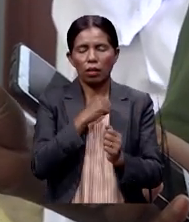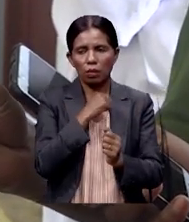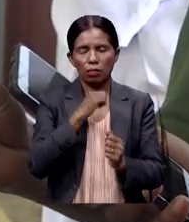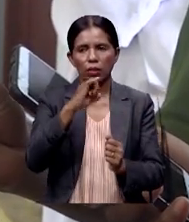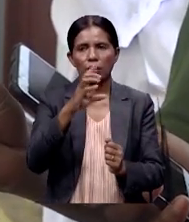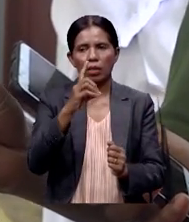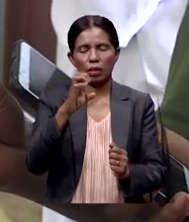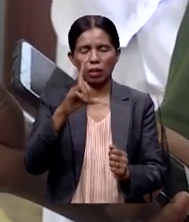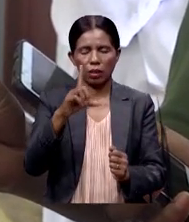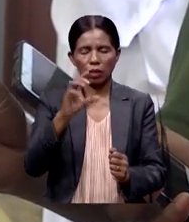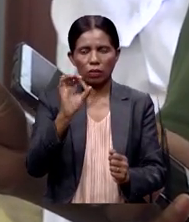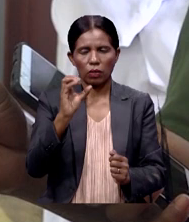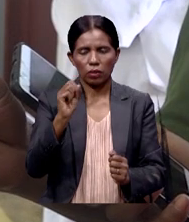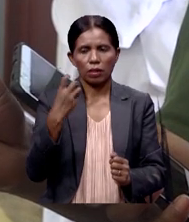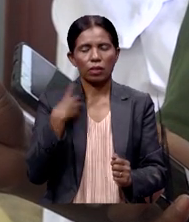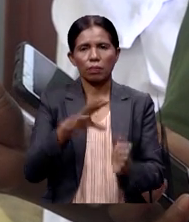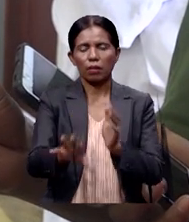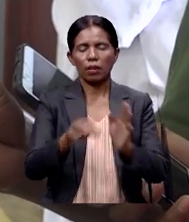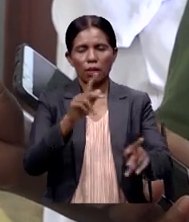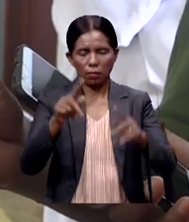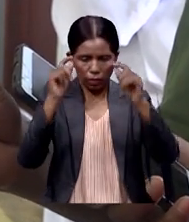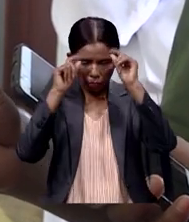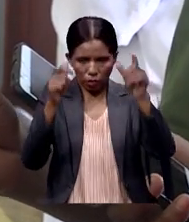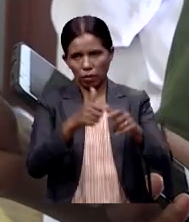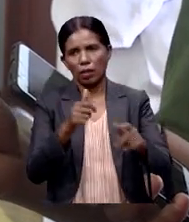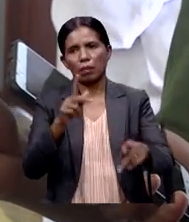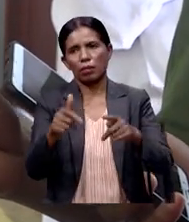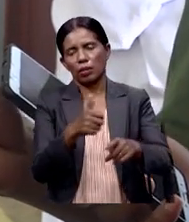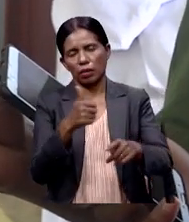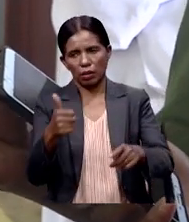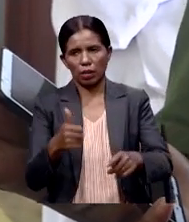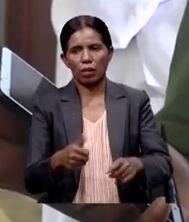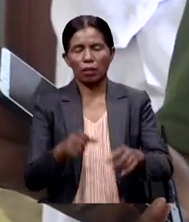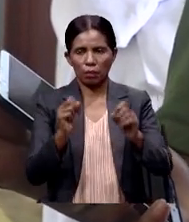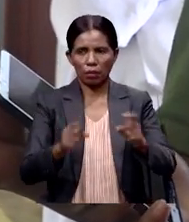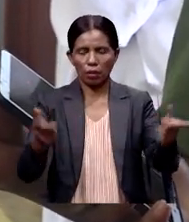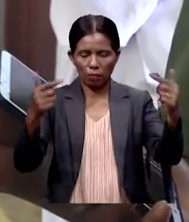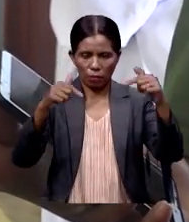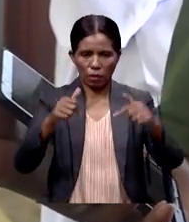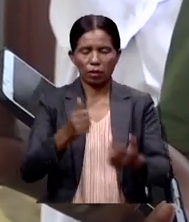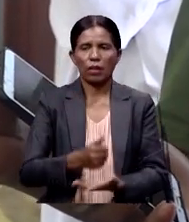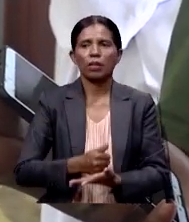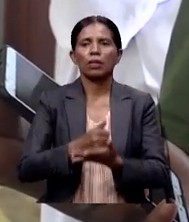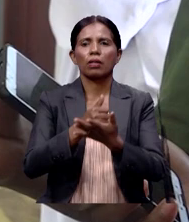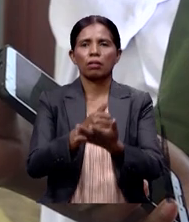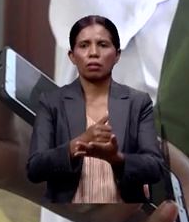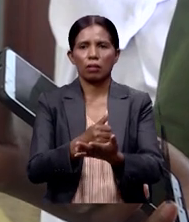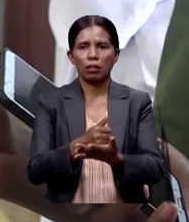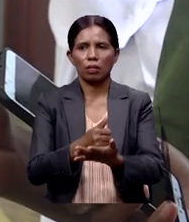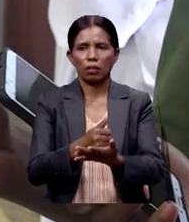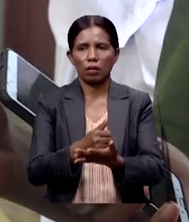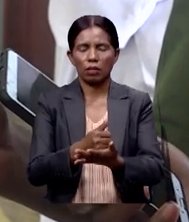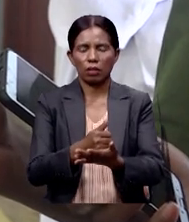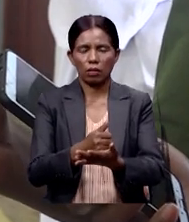mak susa no be ite hetu ite bele heta e maru mati maru ansel ko e masel ne be bele mai at bele ajuda